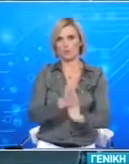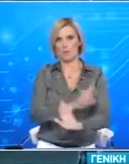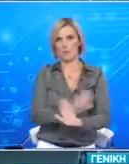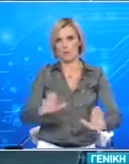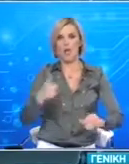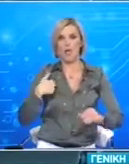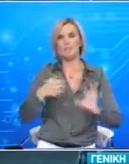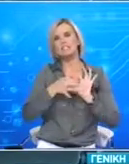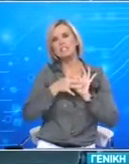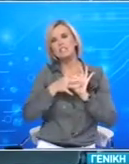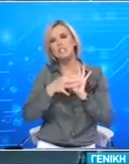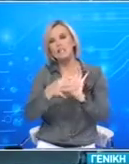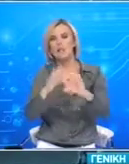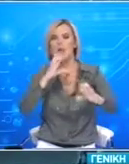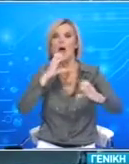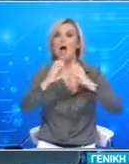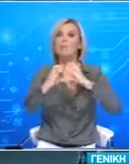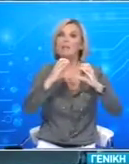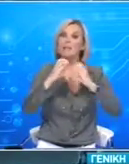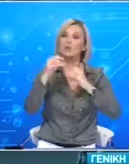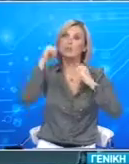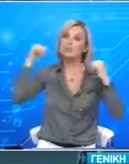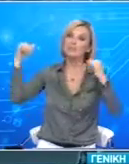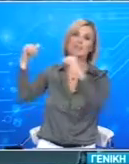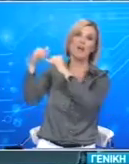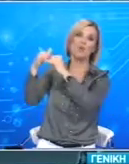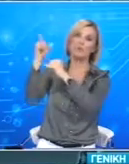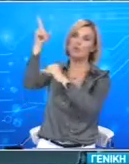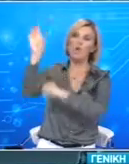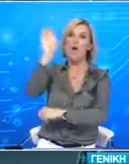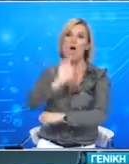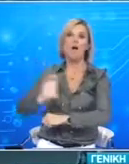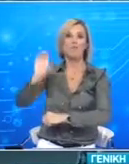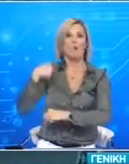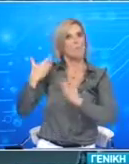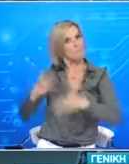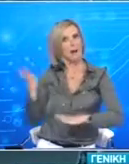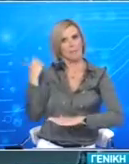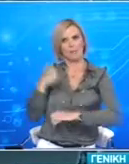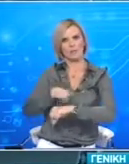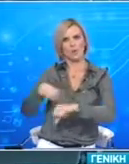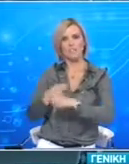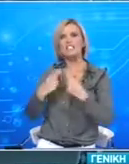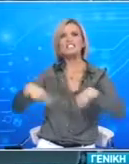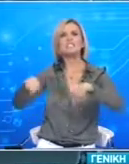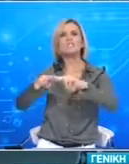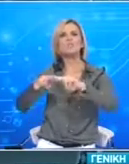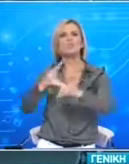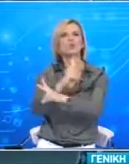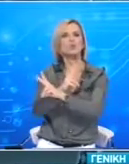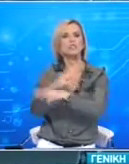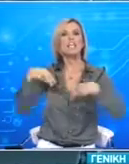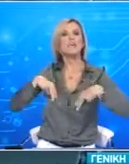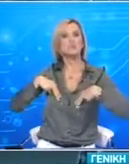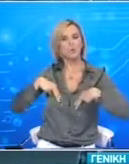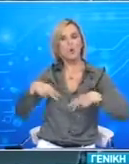επικοινωνία με τους Ευρωπαίους εταίρους. Επικοινώνησα πριν από λίγο με τον πρόεδρο του Συμβουλίου Υπουργών Εξωτερικών της Ευρωπαϊκής Ένωσης, με